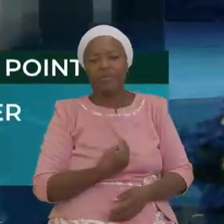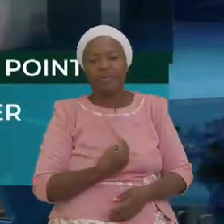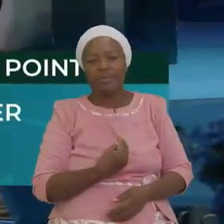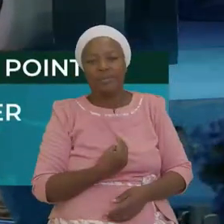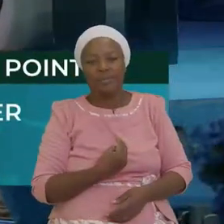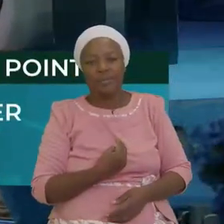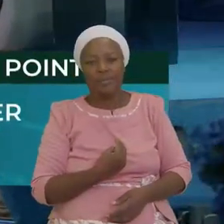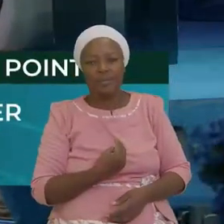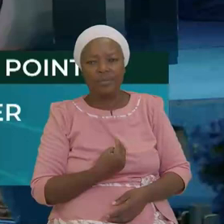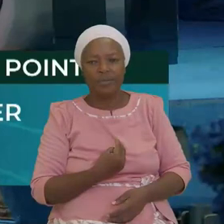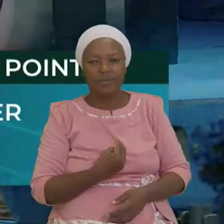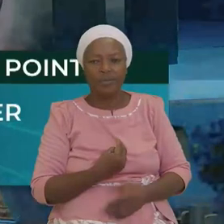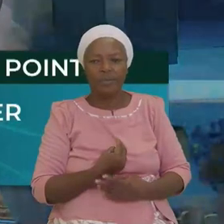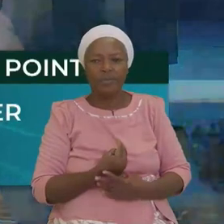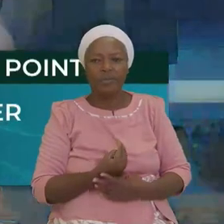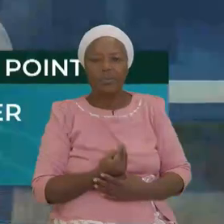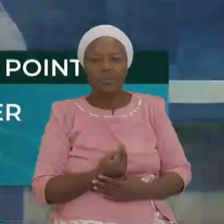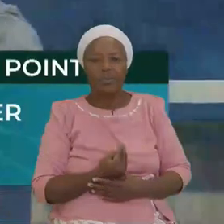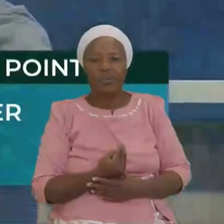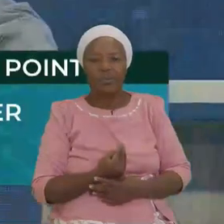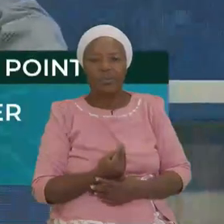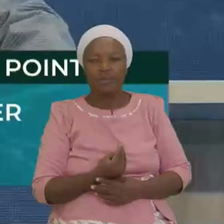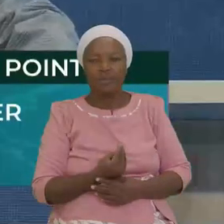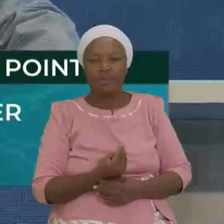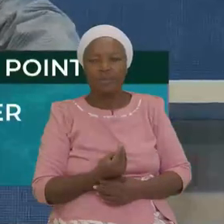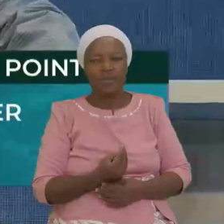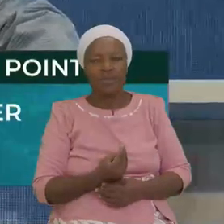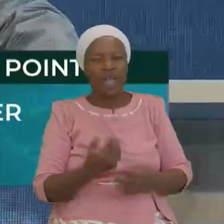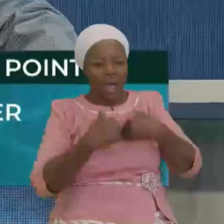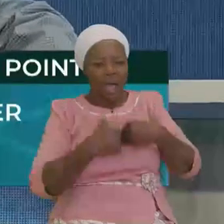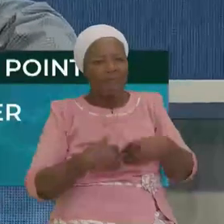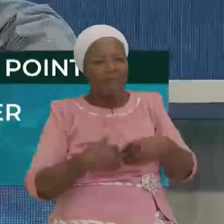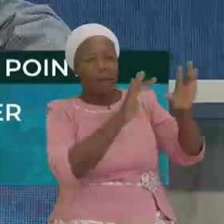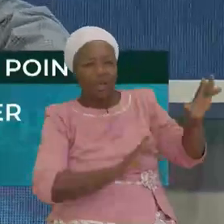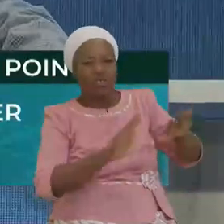viens à notre secours. Aie compassion de nous.